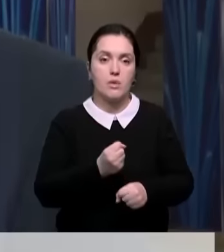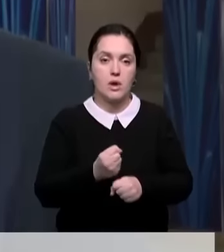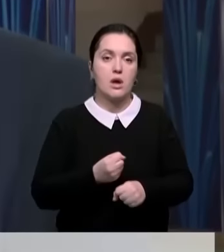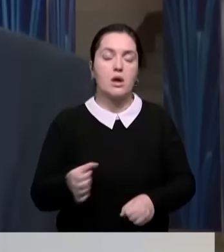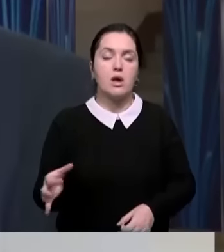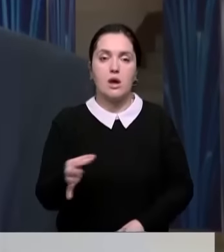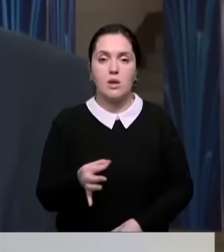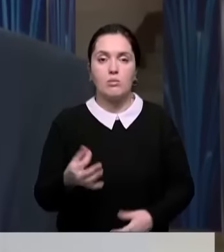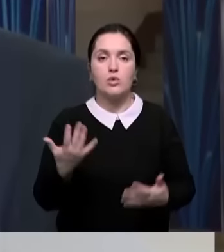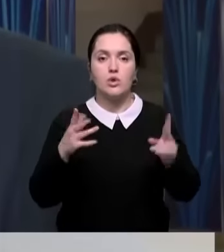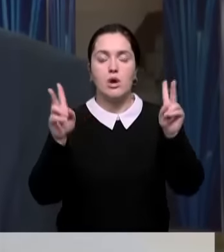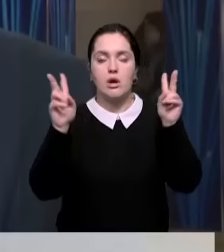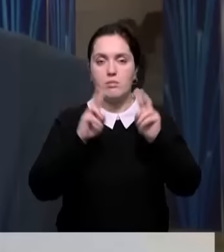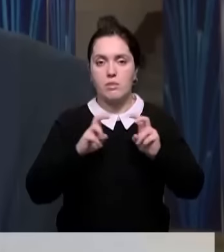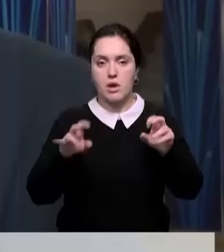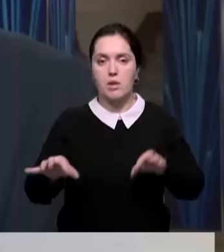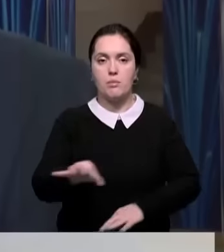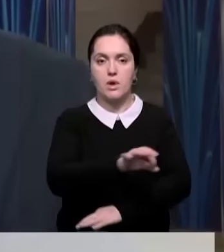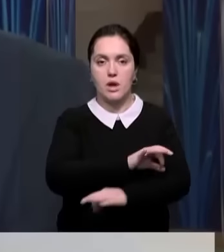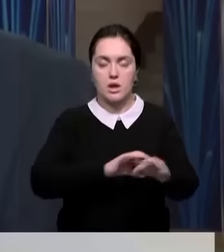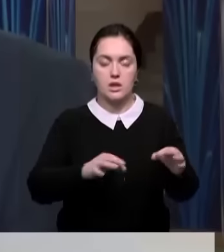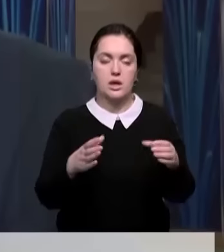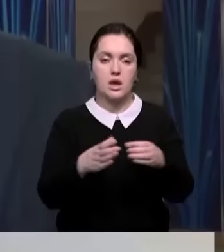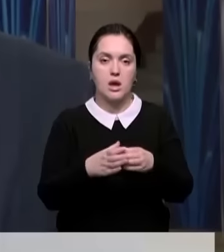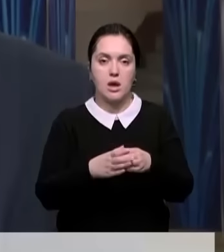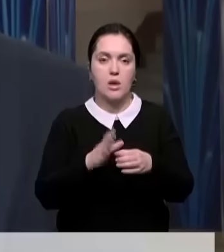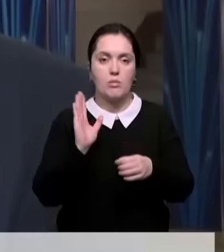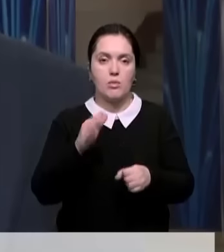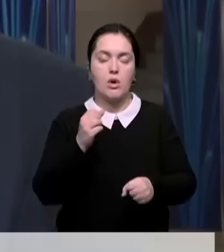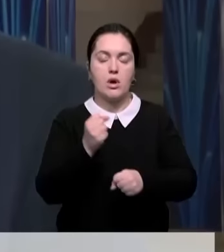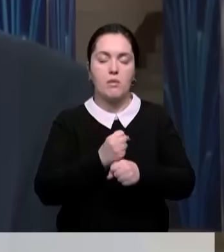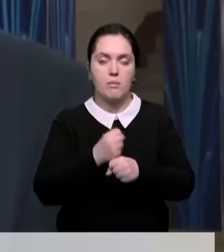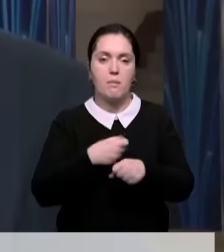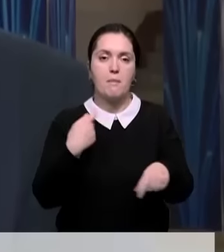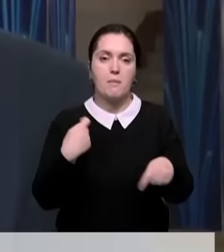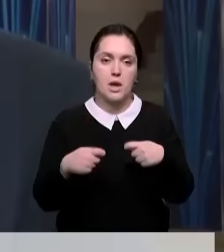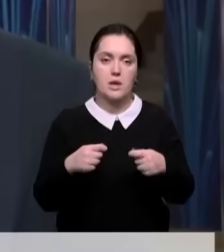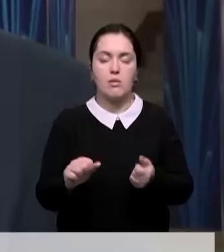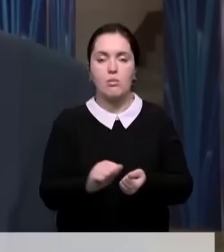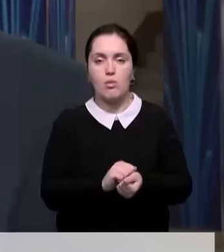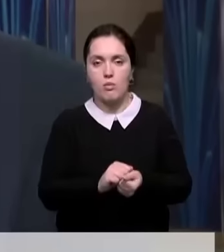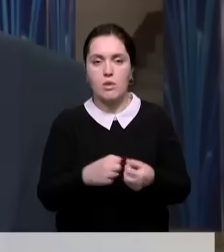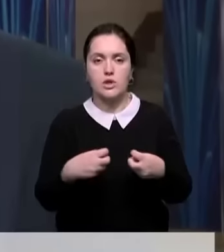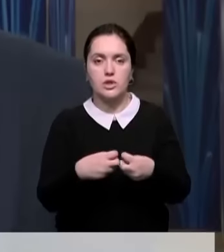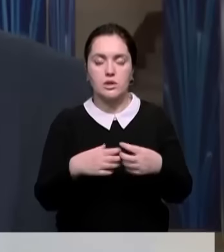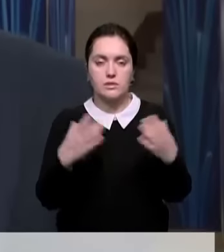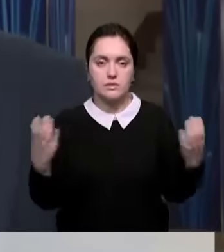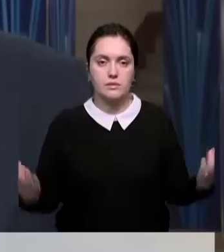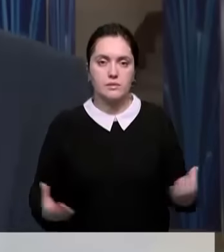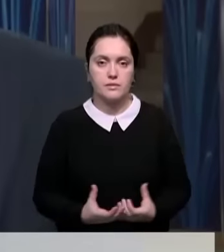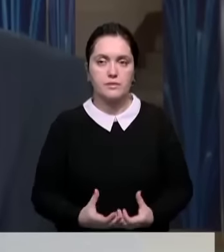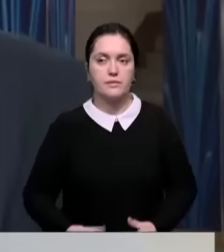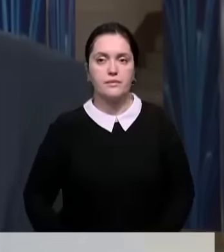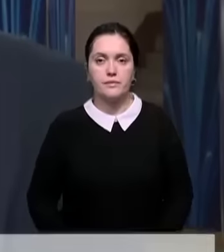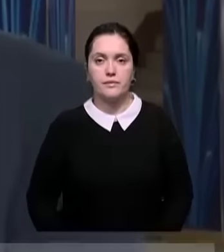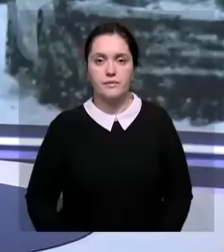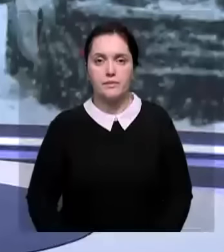области уже проверяют проект компании, которая намерена перерабатывать пластик, бумагу, шины, строительный мусор.